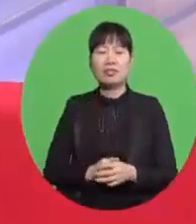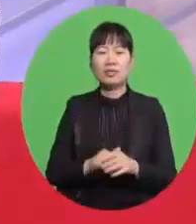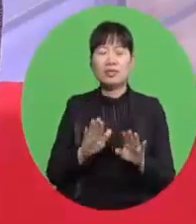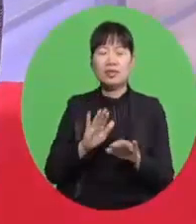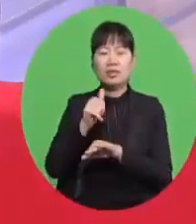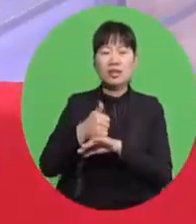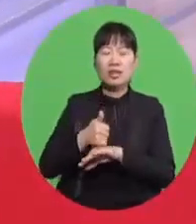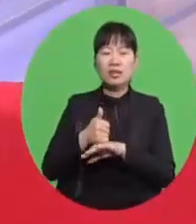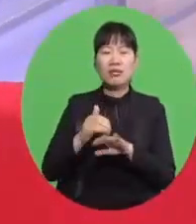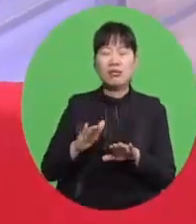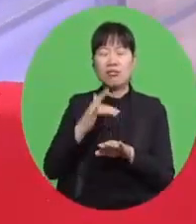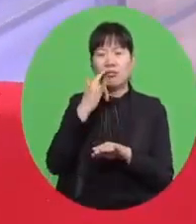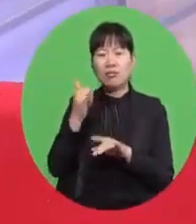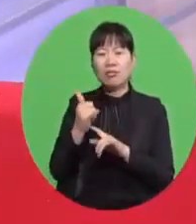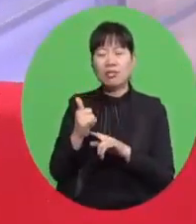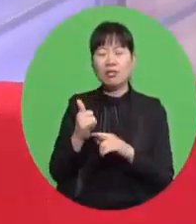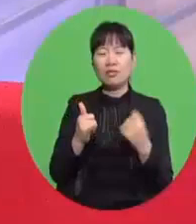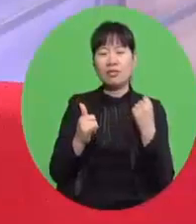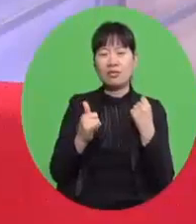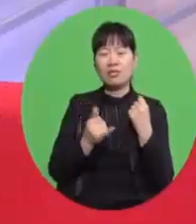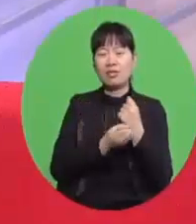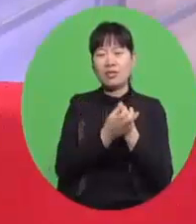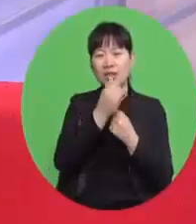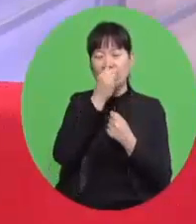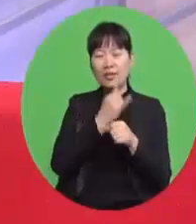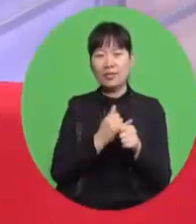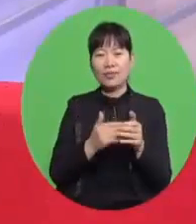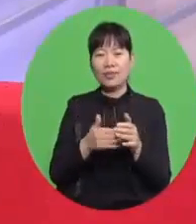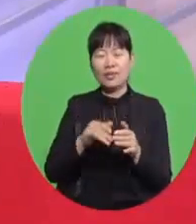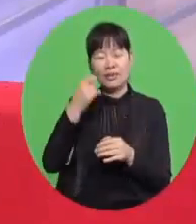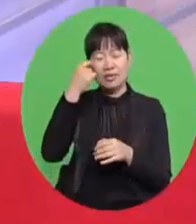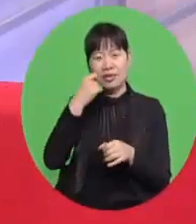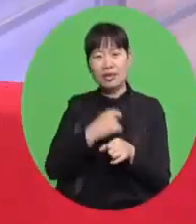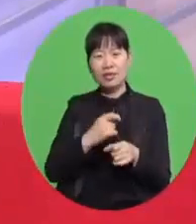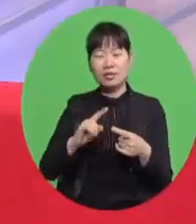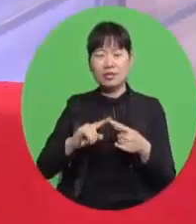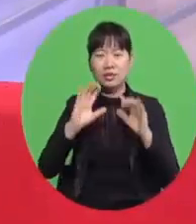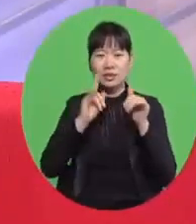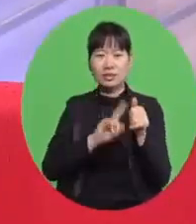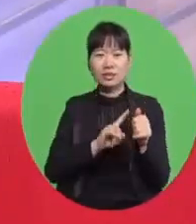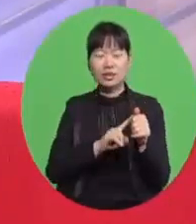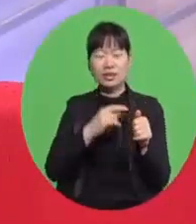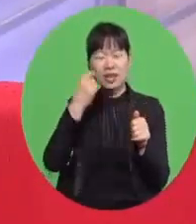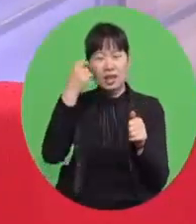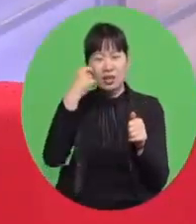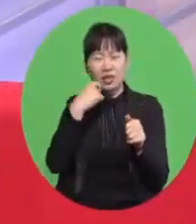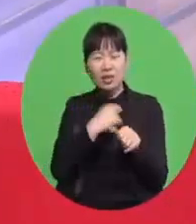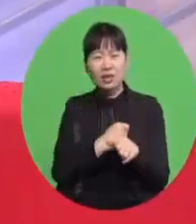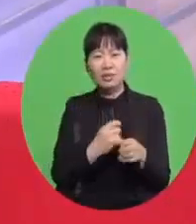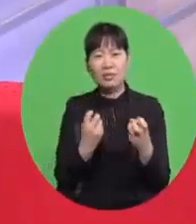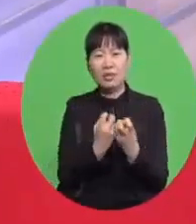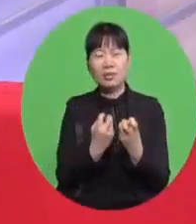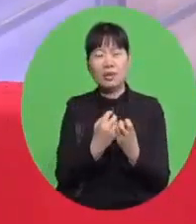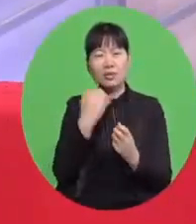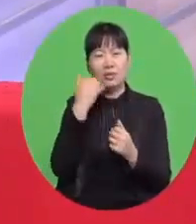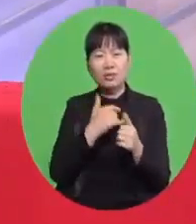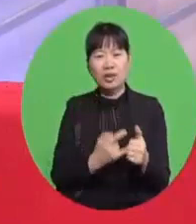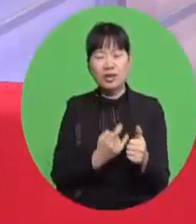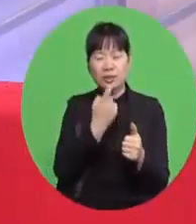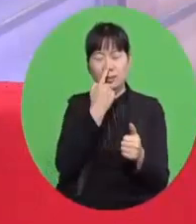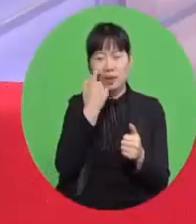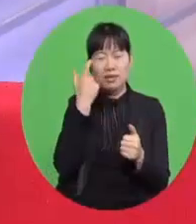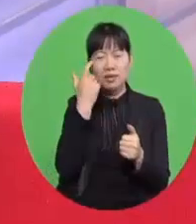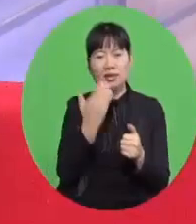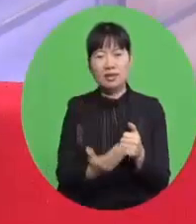또 마지막으로는 부모님의 영향이 있는데요. 징징거리는 아이가 이 징징거리는 방법을 과연 누구한테서